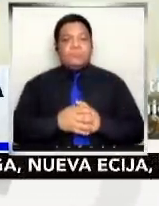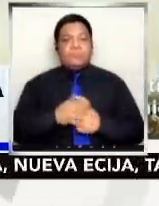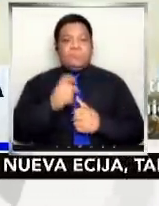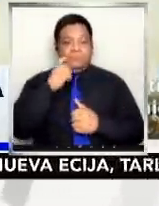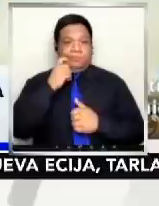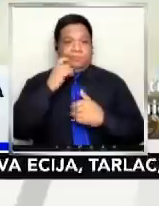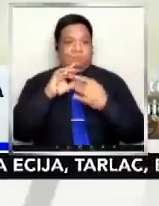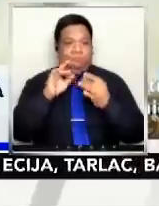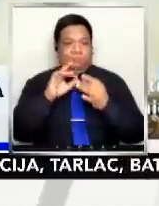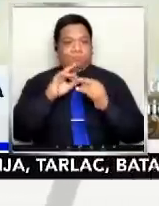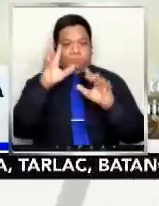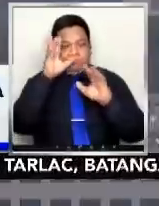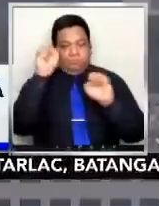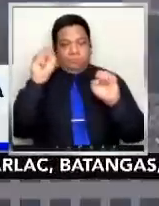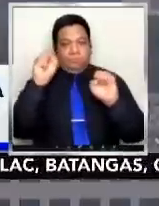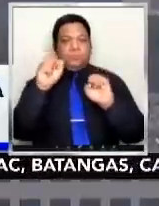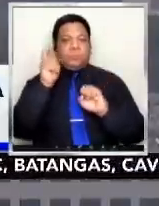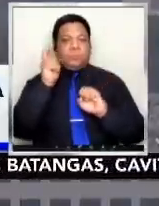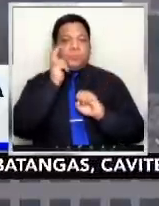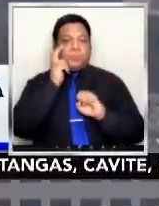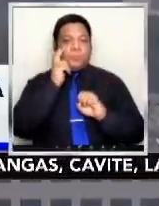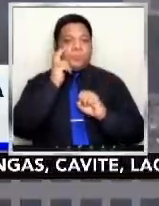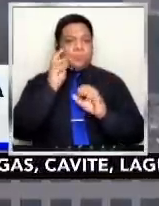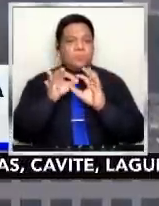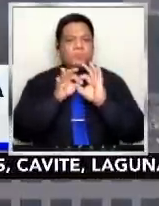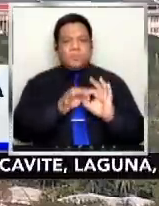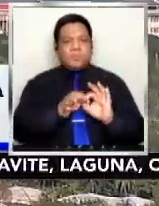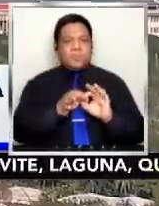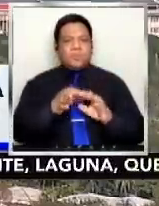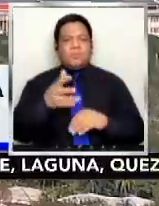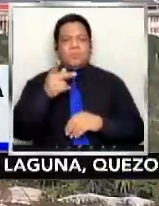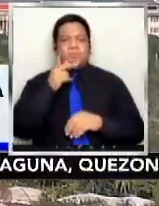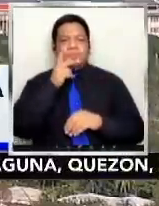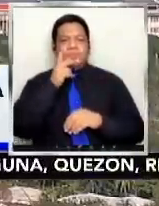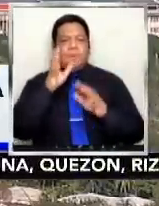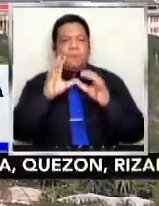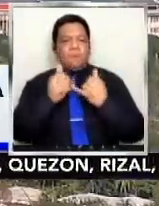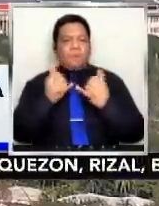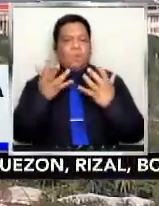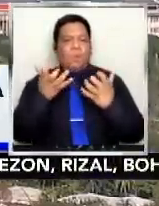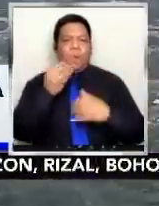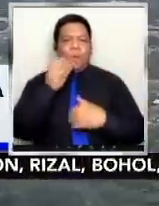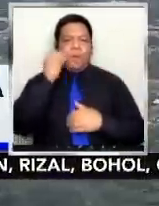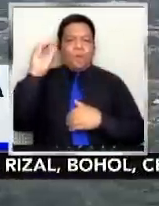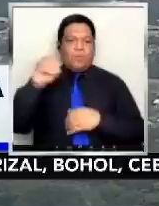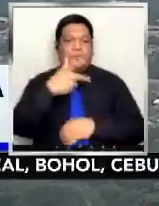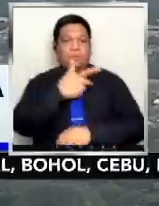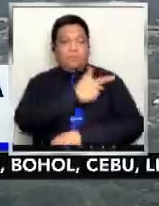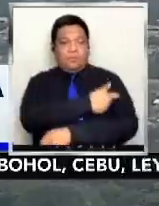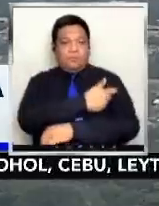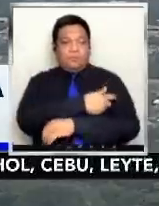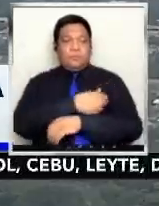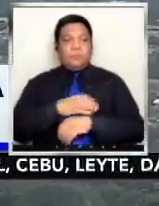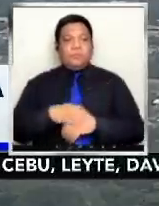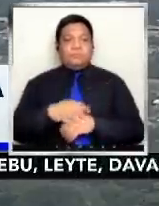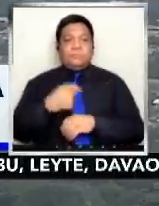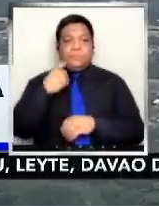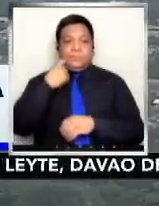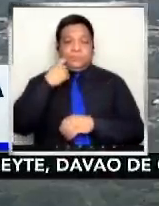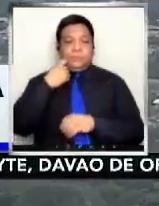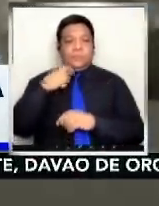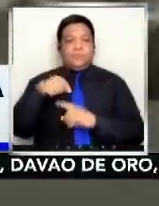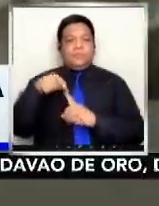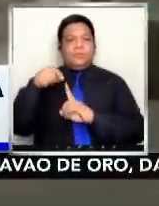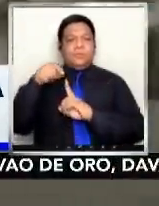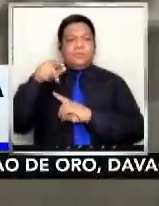kumpanya na gustong bumili ng bakuna. Matatanda ang kamakailan lang ay nanawagan ng Philippine Chamber of Commerce and Industry o PCCI sa